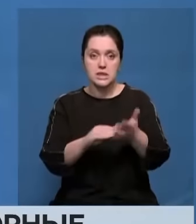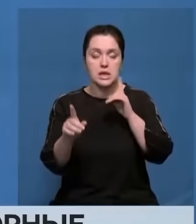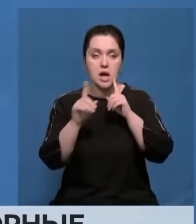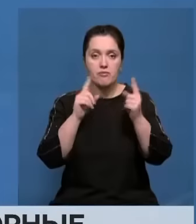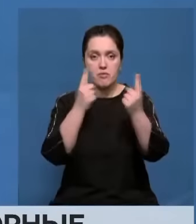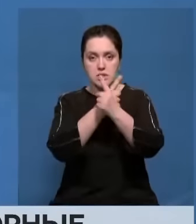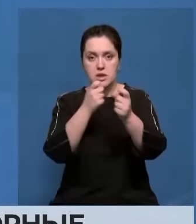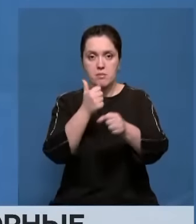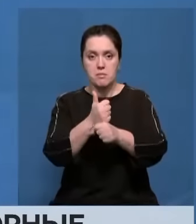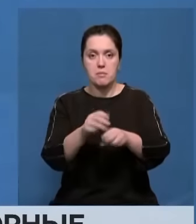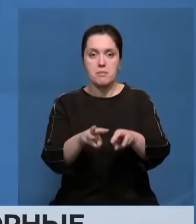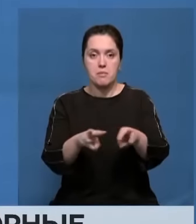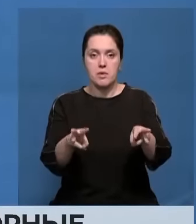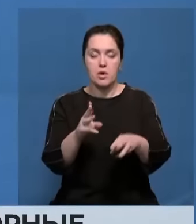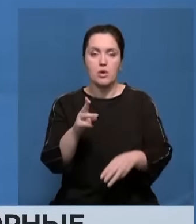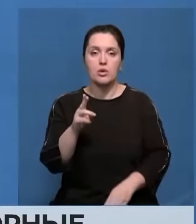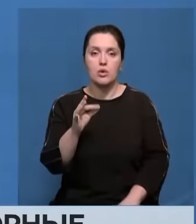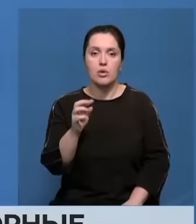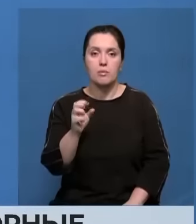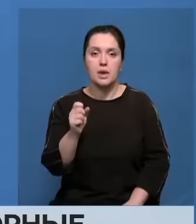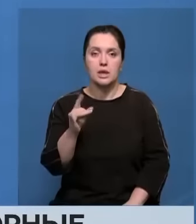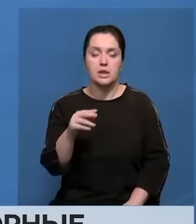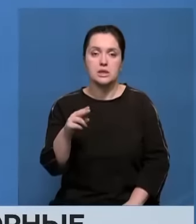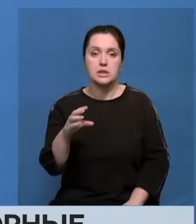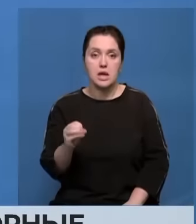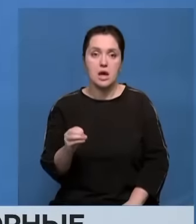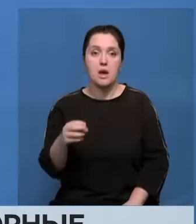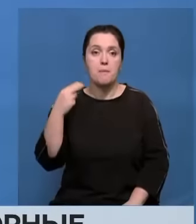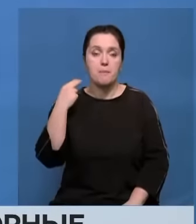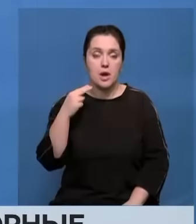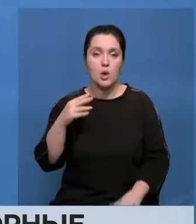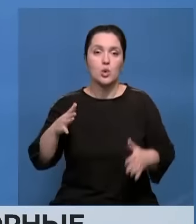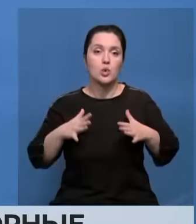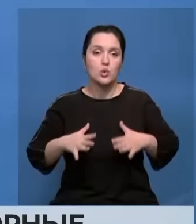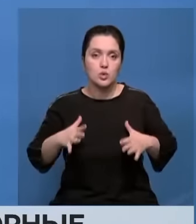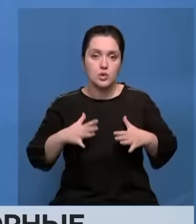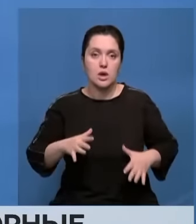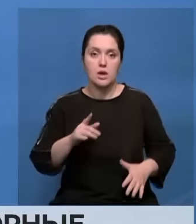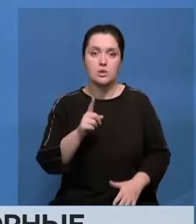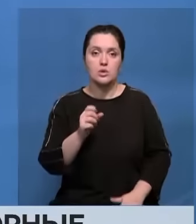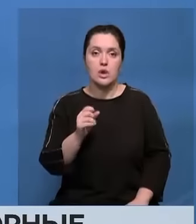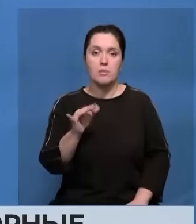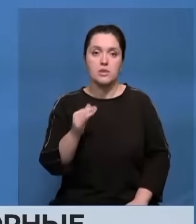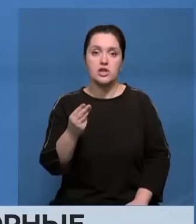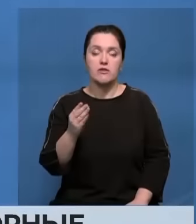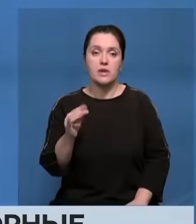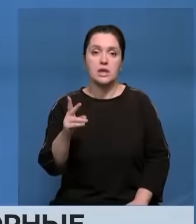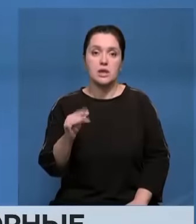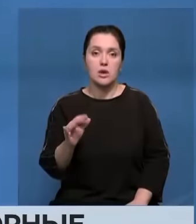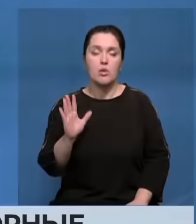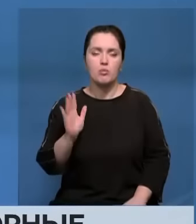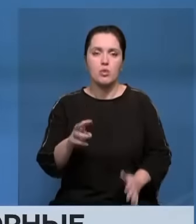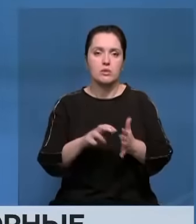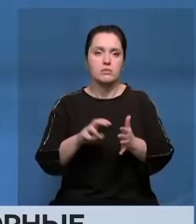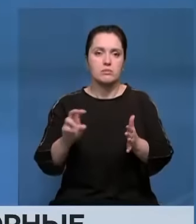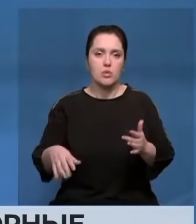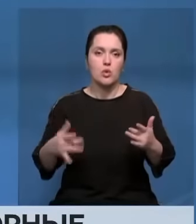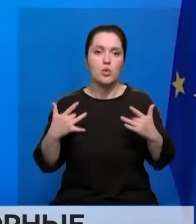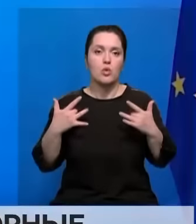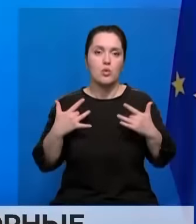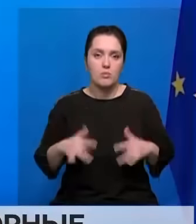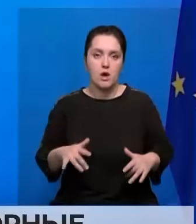заявил премьер-министр страны Ираклий Кабахидзе. По словам политика, президенту Грузии Саломе Зурабишвили все-таки придется сложить свои полномочия,